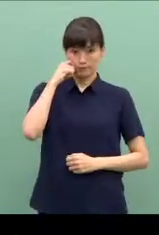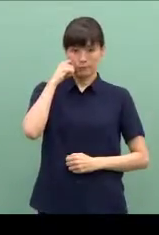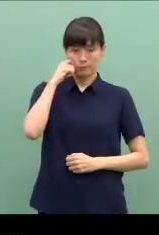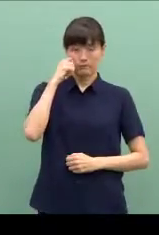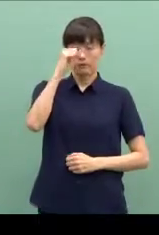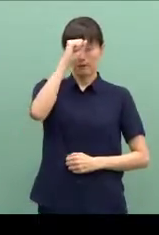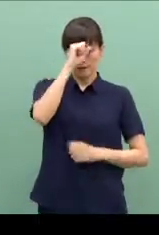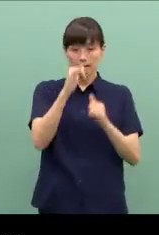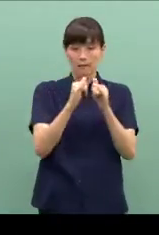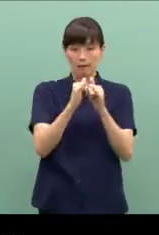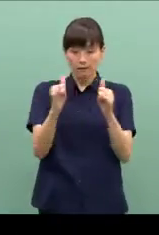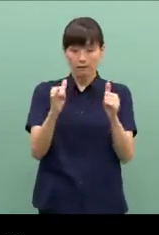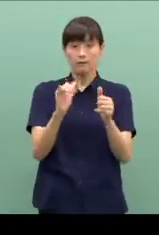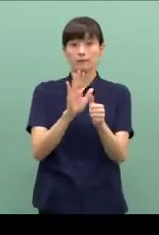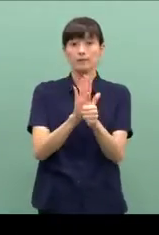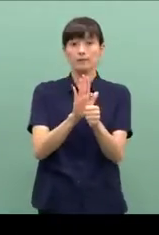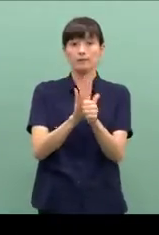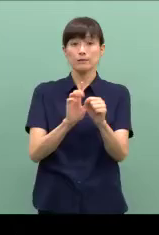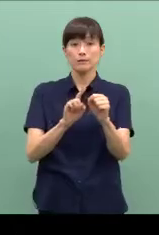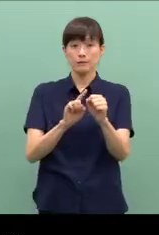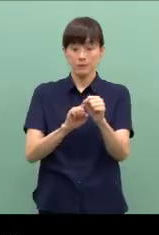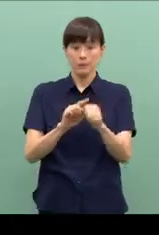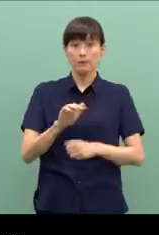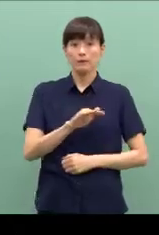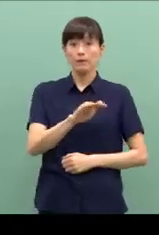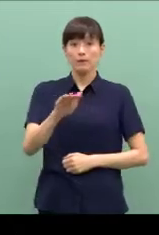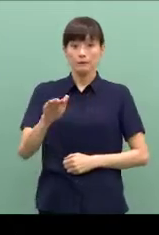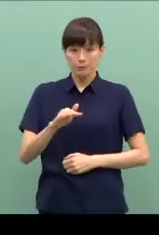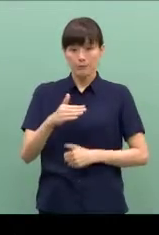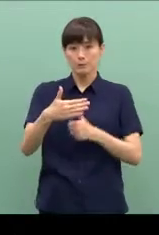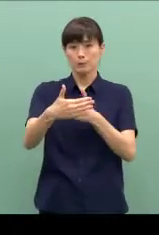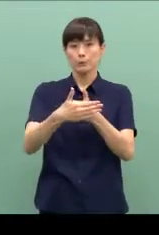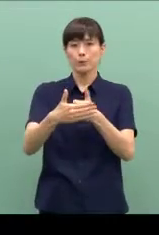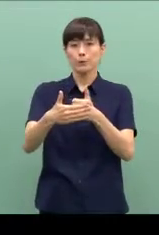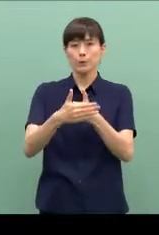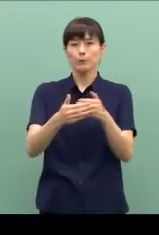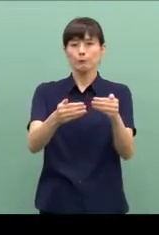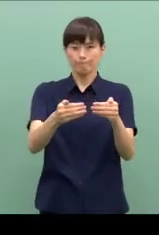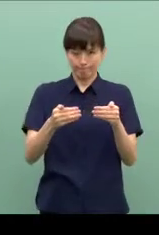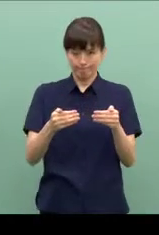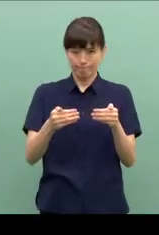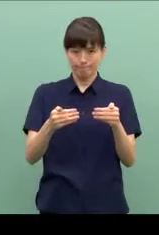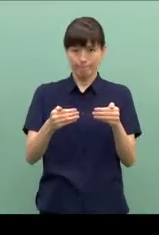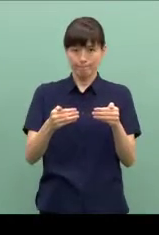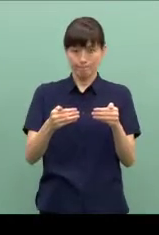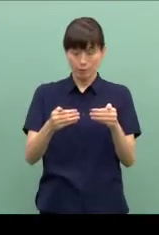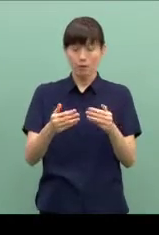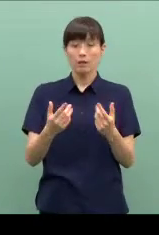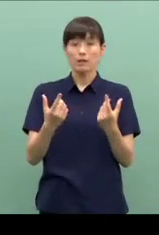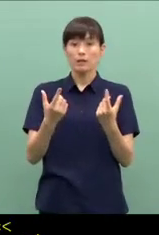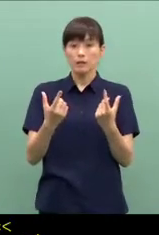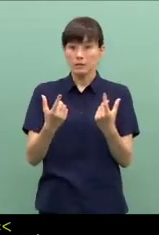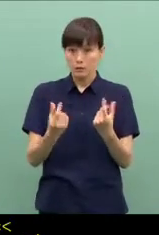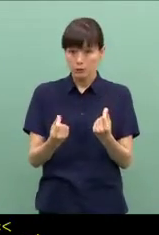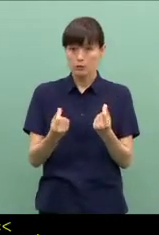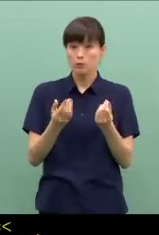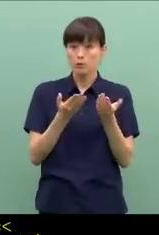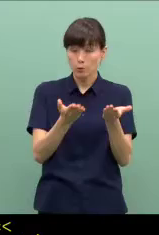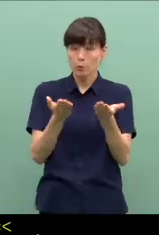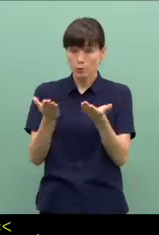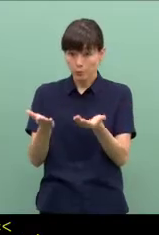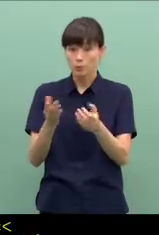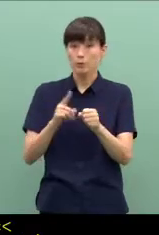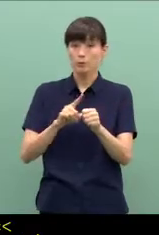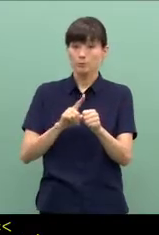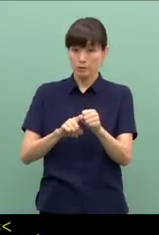んの命をつなぐためには皆さんの献血が不可欠なんです。 安定した供給のためには多くの人に